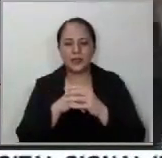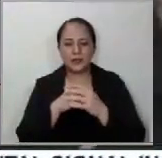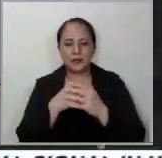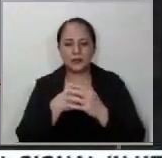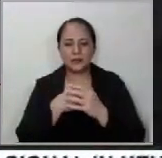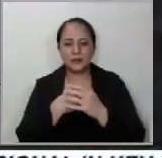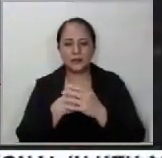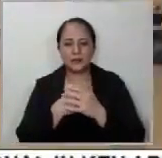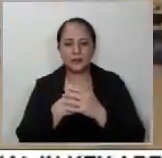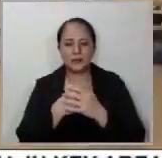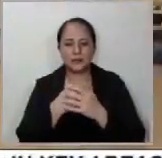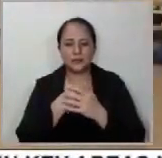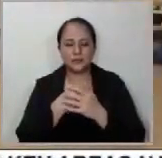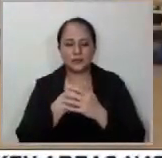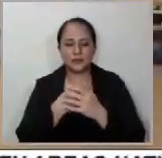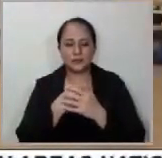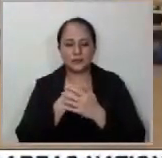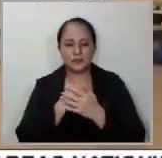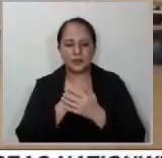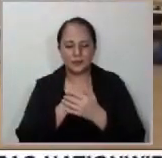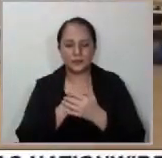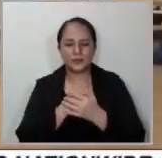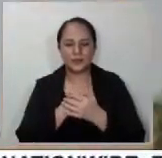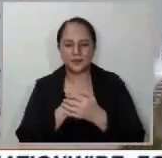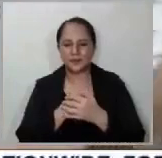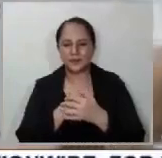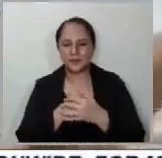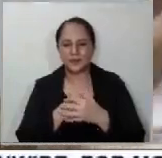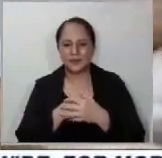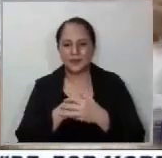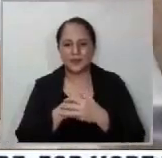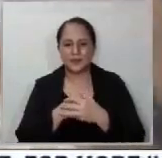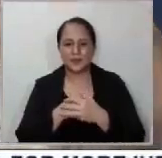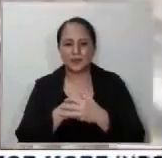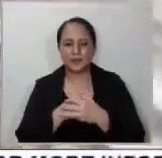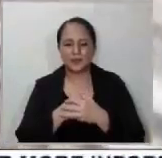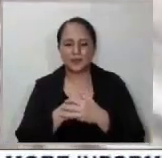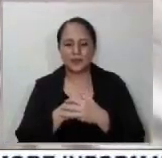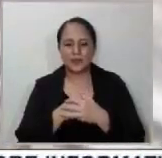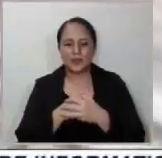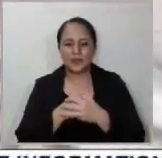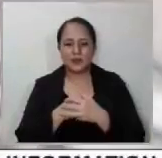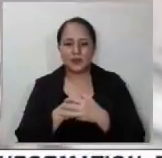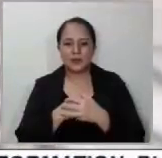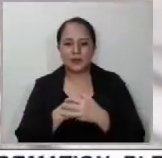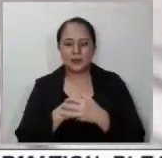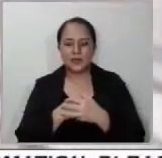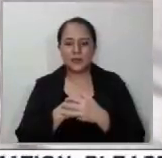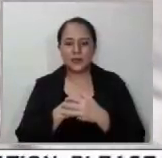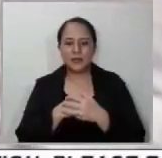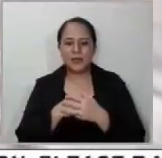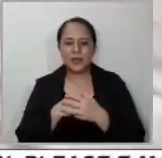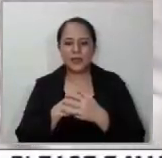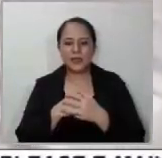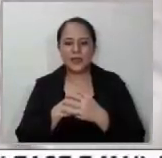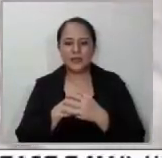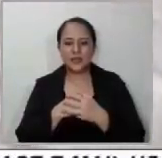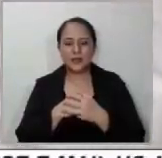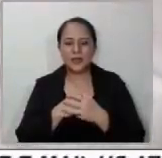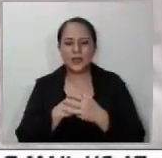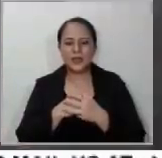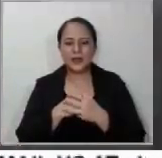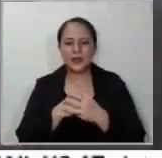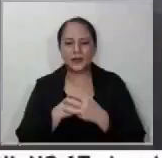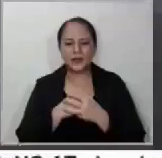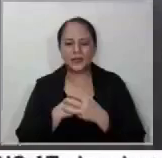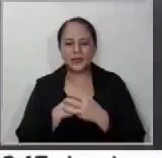ng coronavirus worldwide. Kabilang sa mga may record high COVID case ang Slovakia, Czech